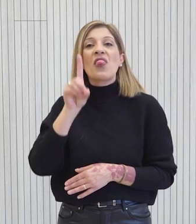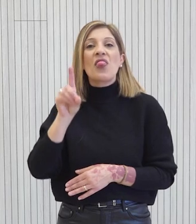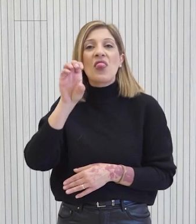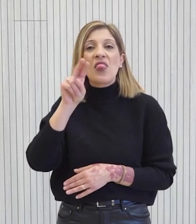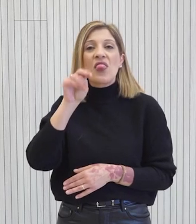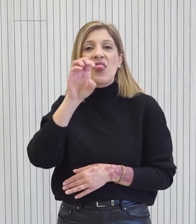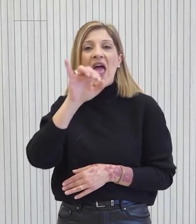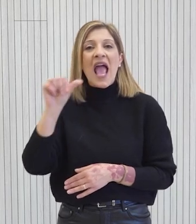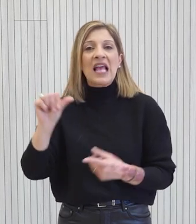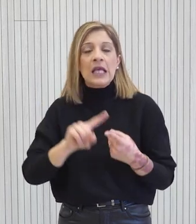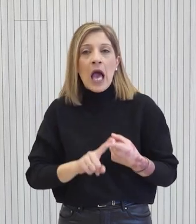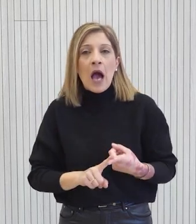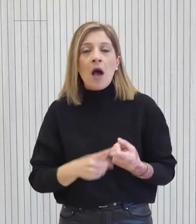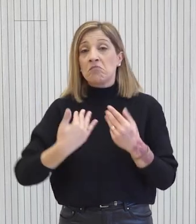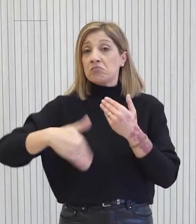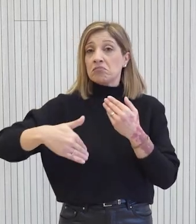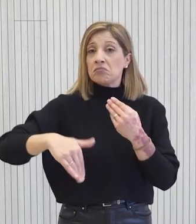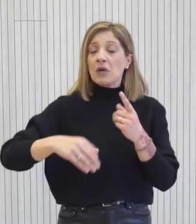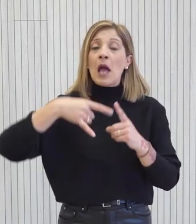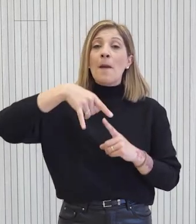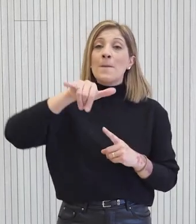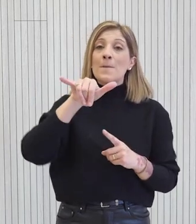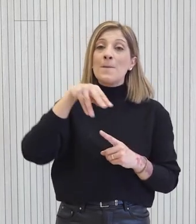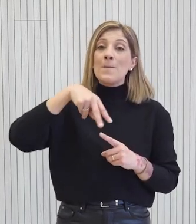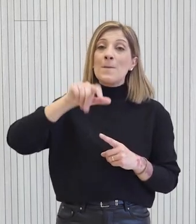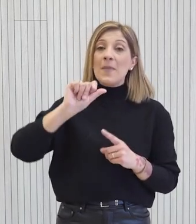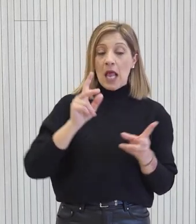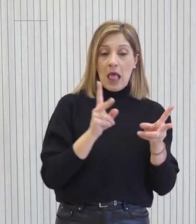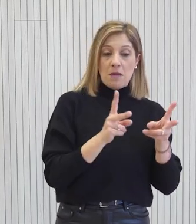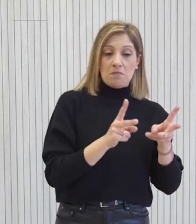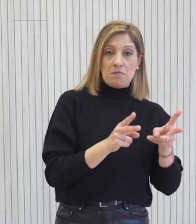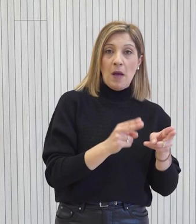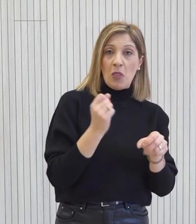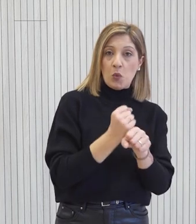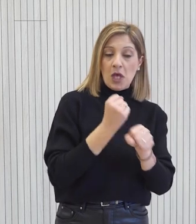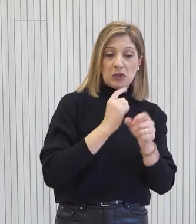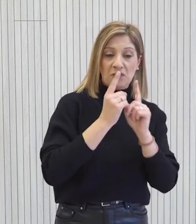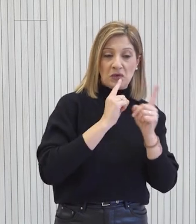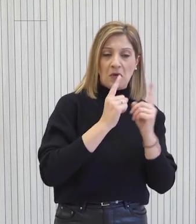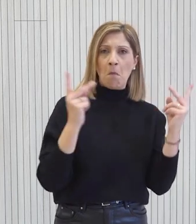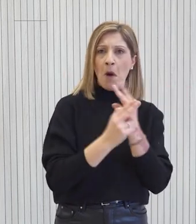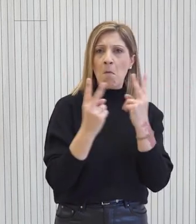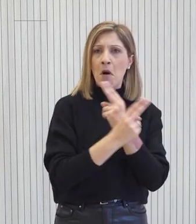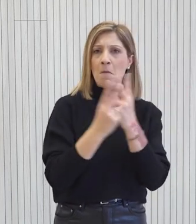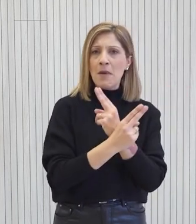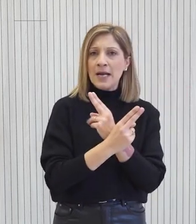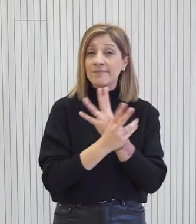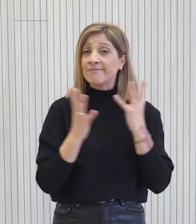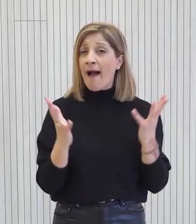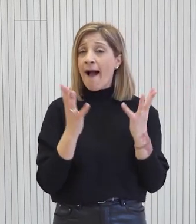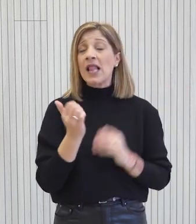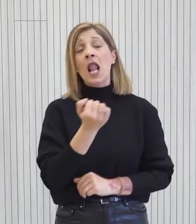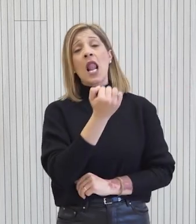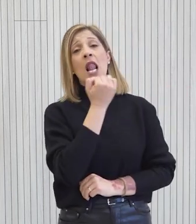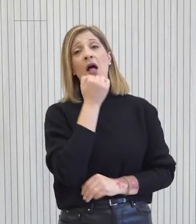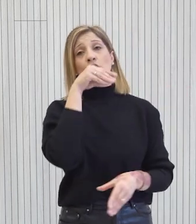όπως συχνά με τους γιορτούς μας. Στην Πύλα ήδη σταματήσαν πλέον όλες οι συμφωνίες. Τι λάθος έγινε με αυτές